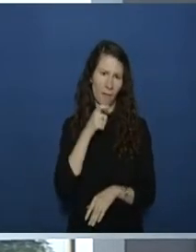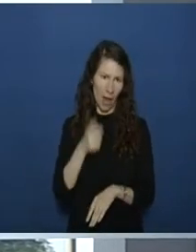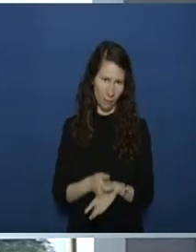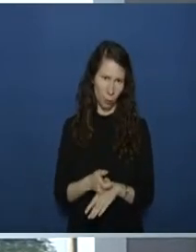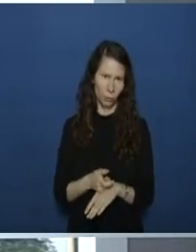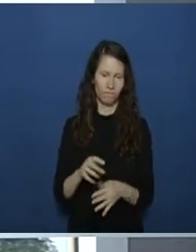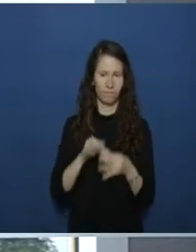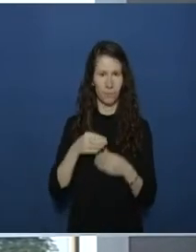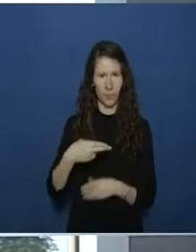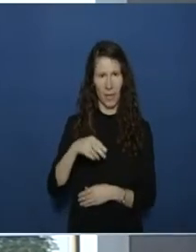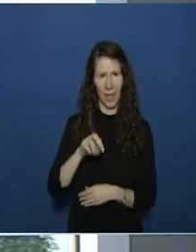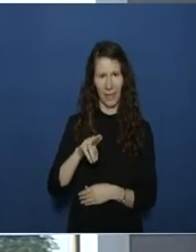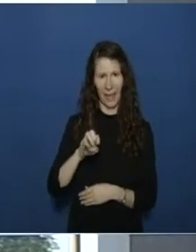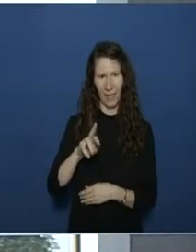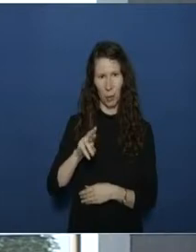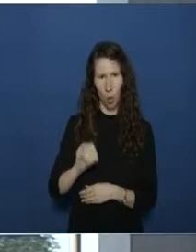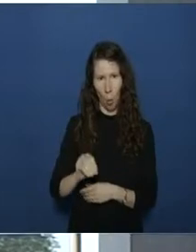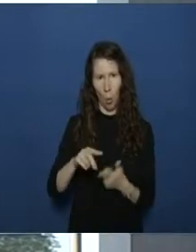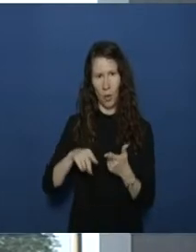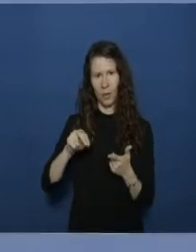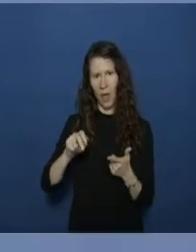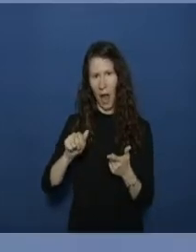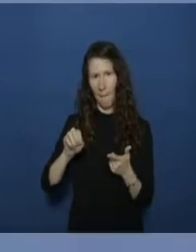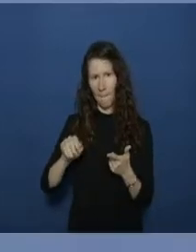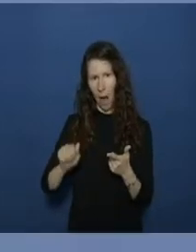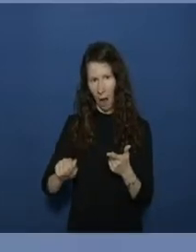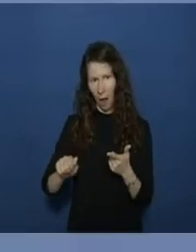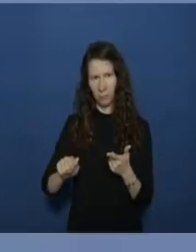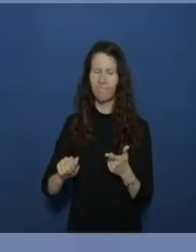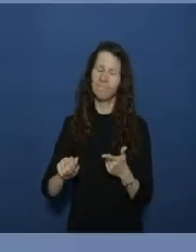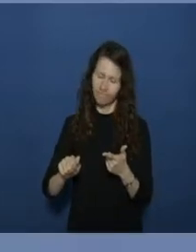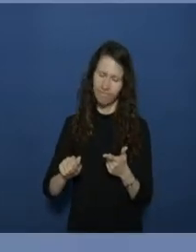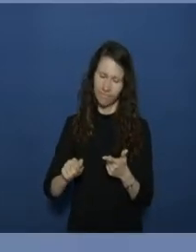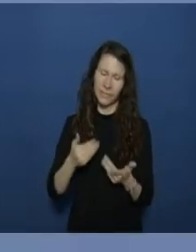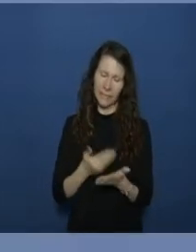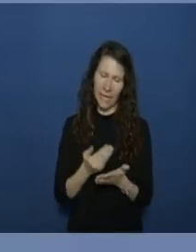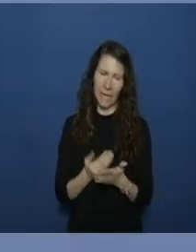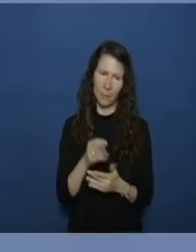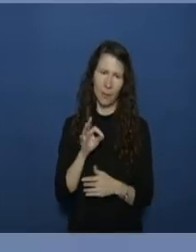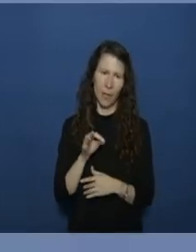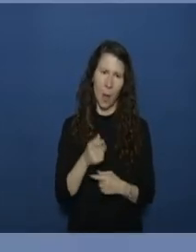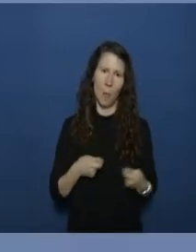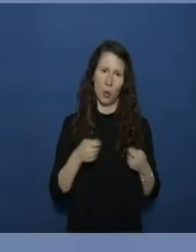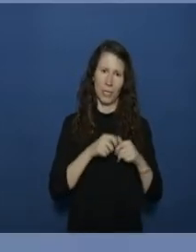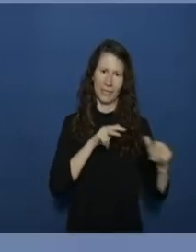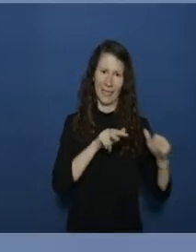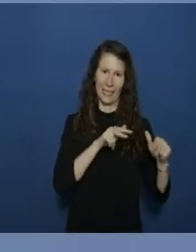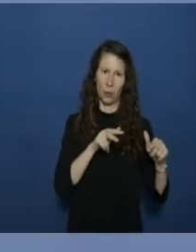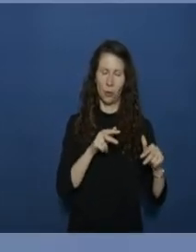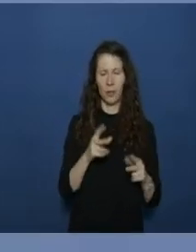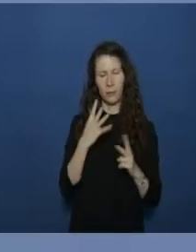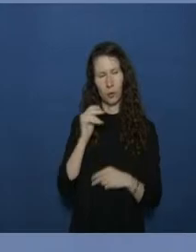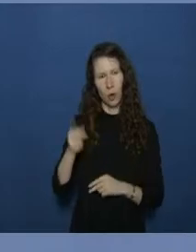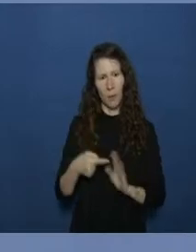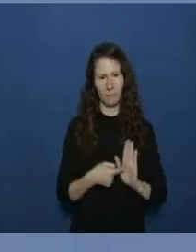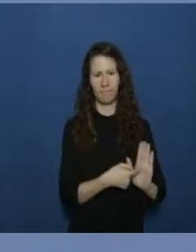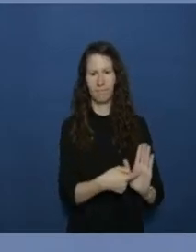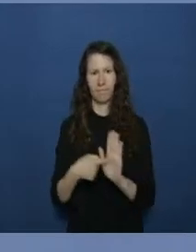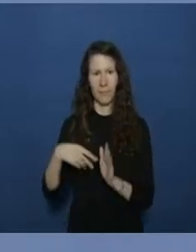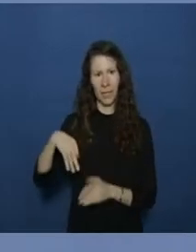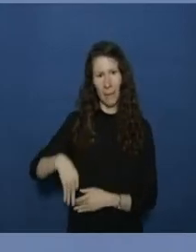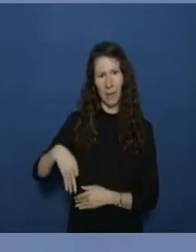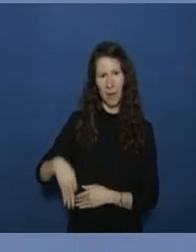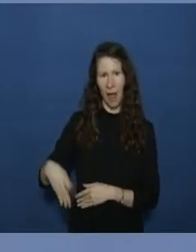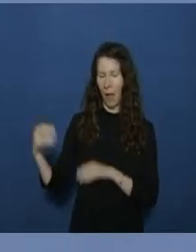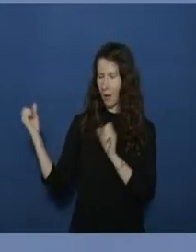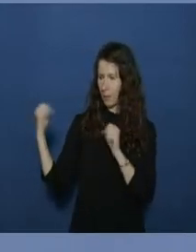den Herero und Nama. Und deswegen möchte ich für die Bundesregierung wirklich betonen, dass wir diese Einigung mit der namibischen Seite